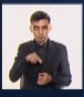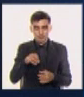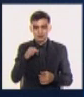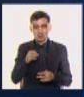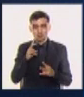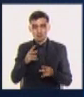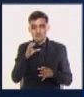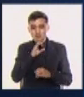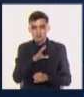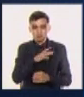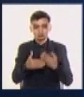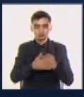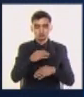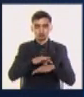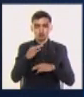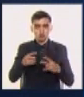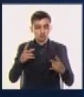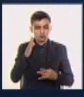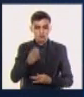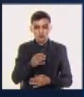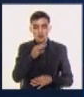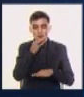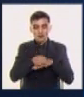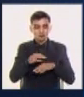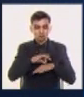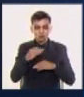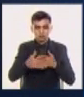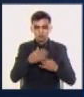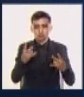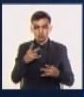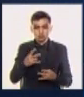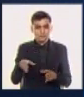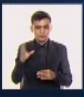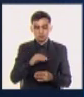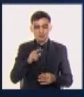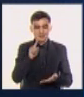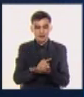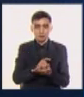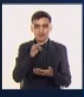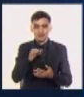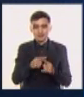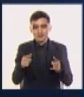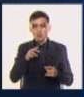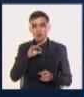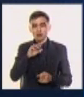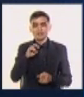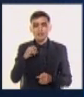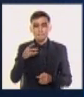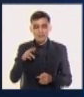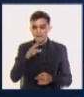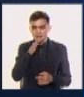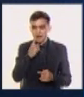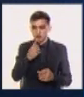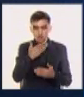выздоровление означать ответственность за коррупционные правонарушения нужно в целом а не только в период пандемии потому что